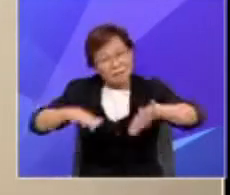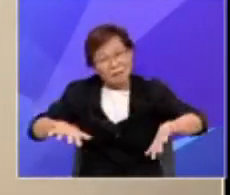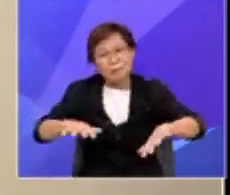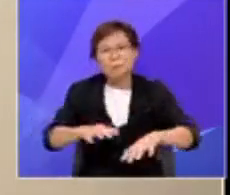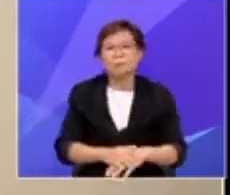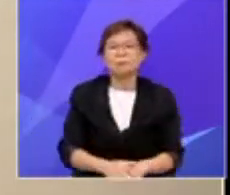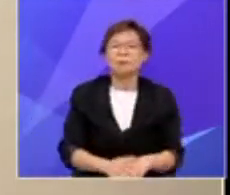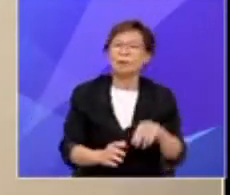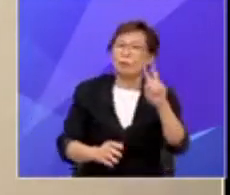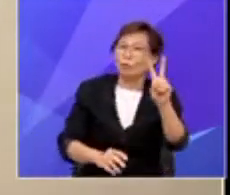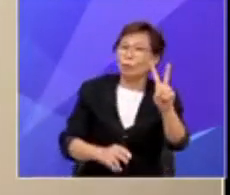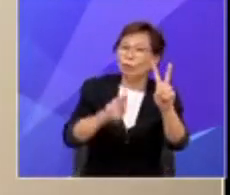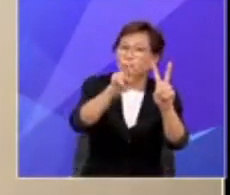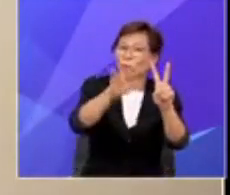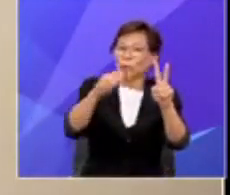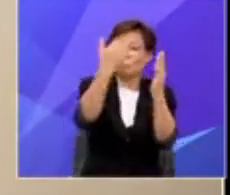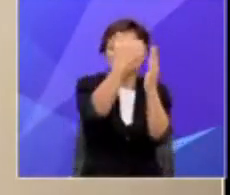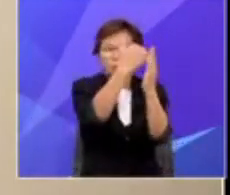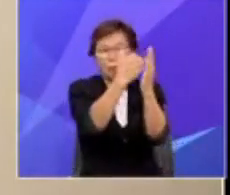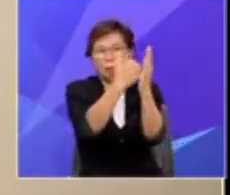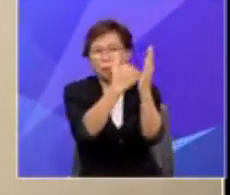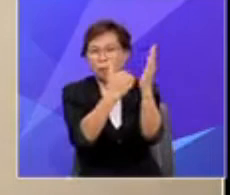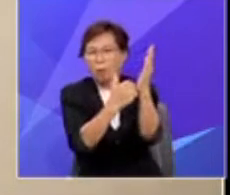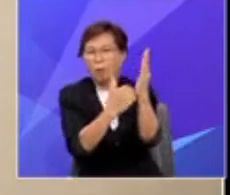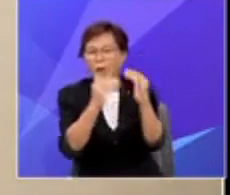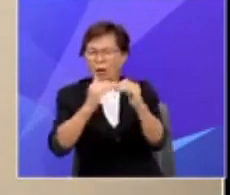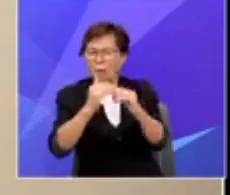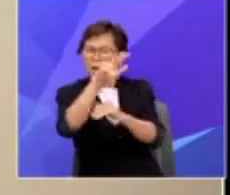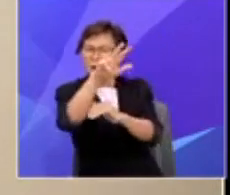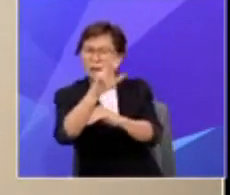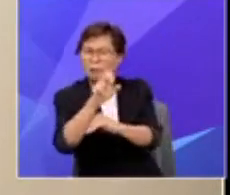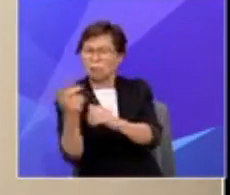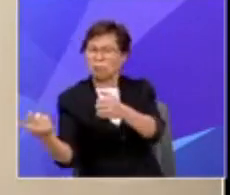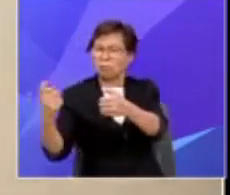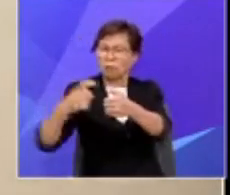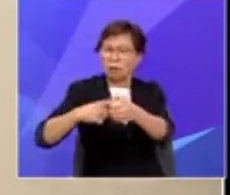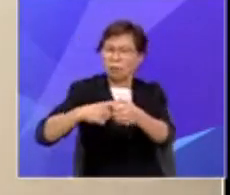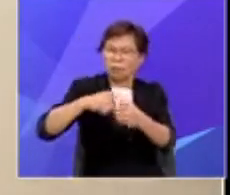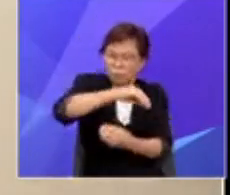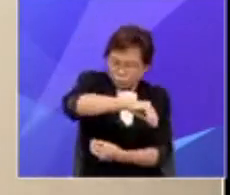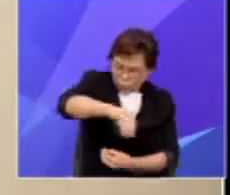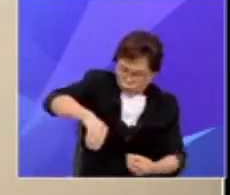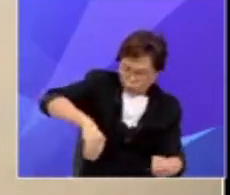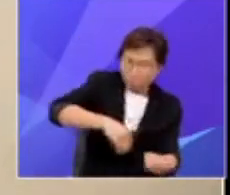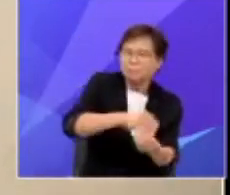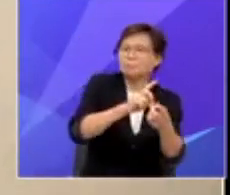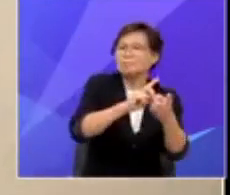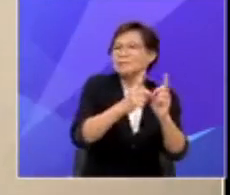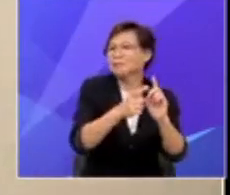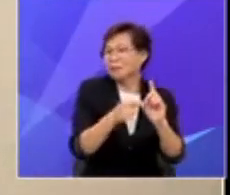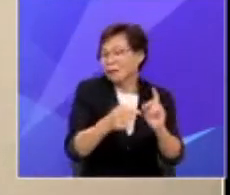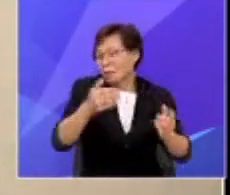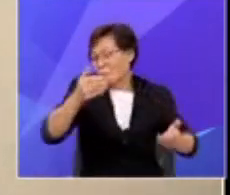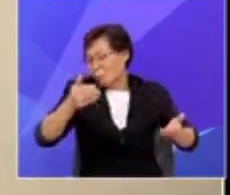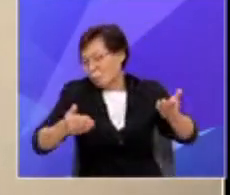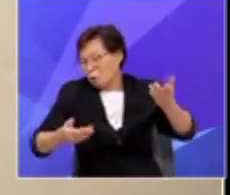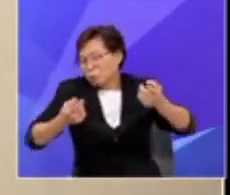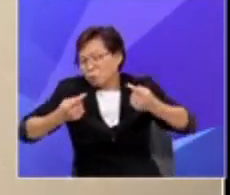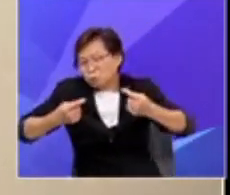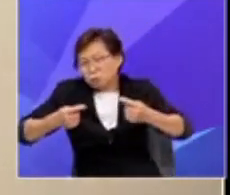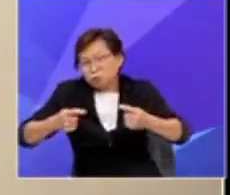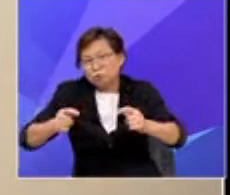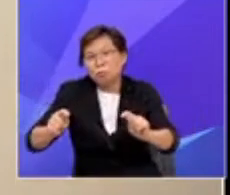diantara 225 langkah yang cadangkan lebih 30 adalah berkaitan dengan transformasi disetor dan mungkin saya Beliau